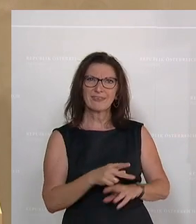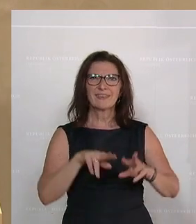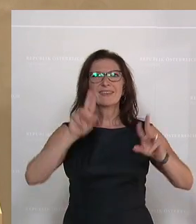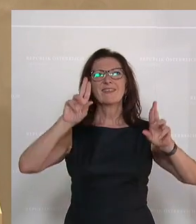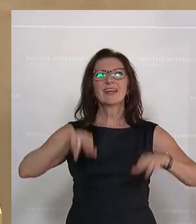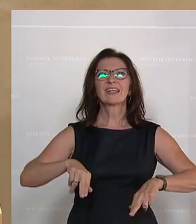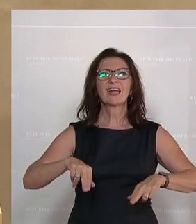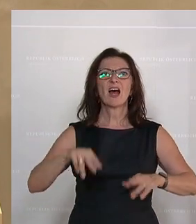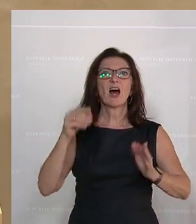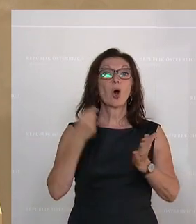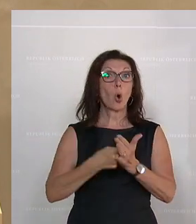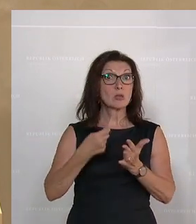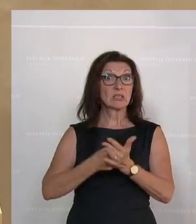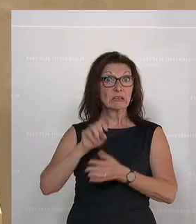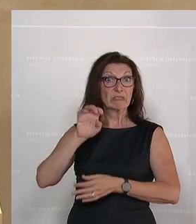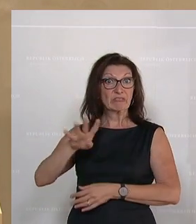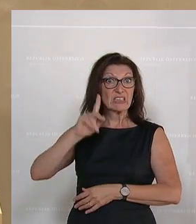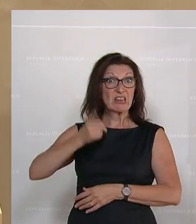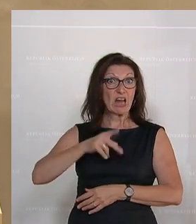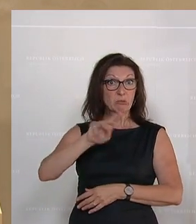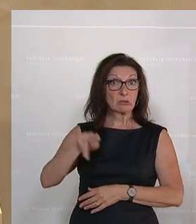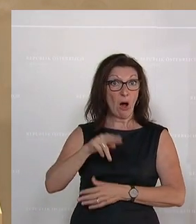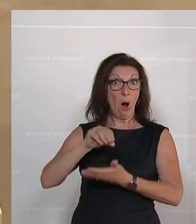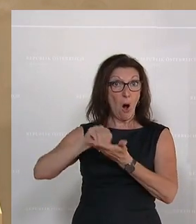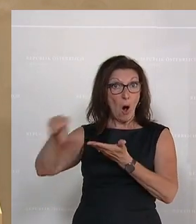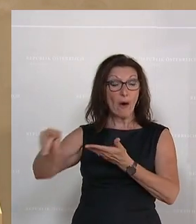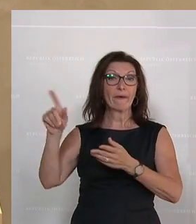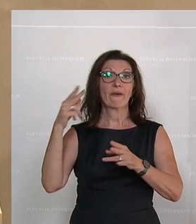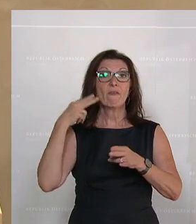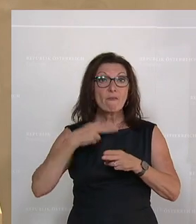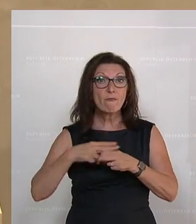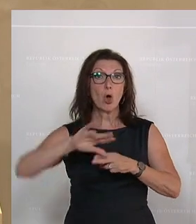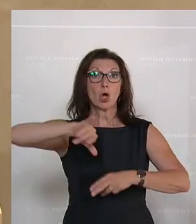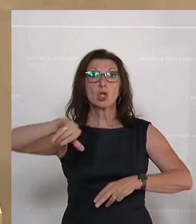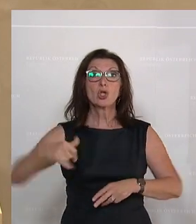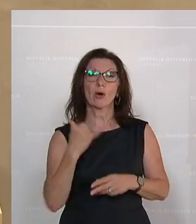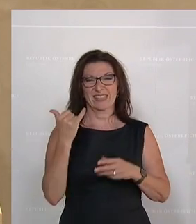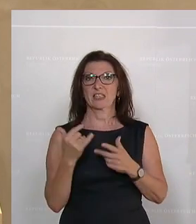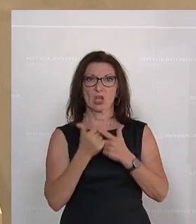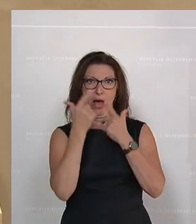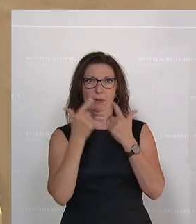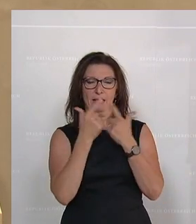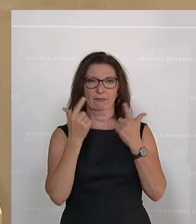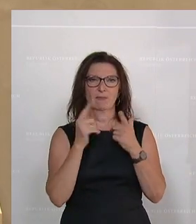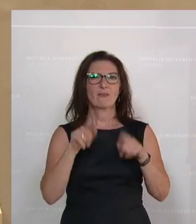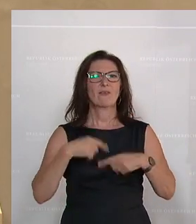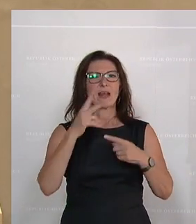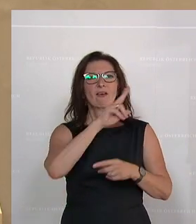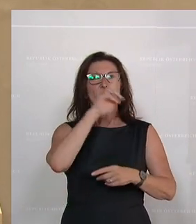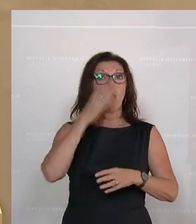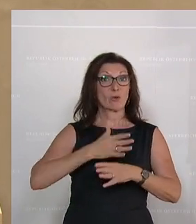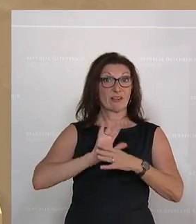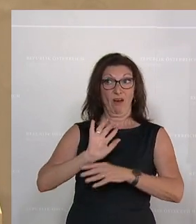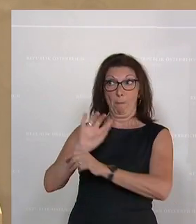14.000 euro ausgegeben 14.000 euro für die rechtliche abklärung und die volkshilfe hat man den auftrag bekommen